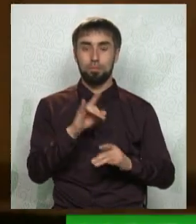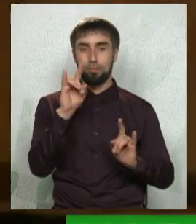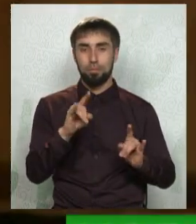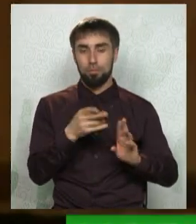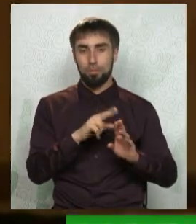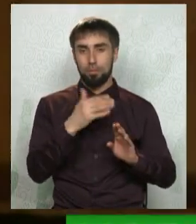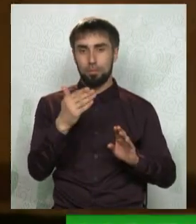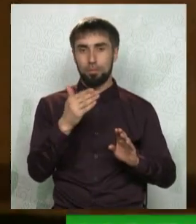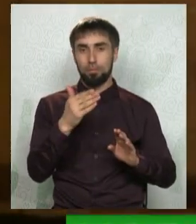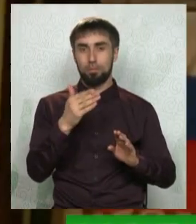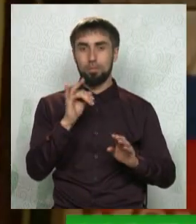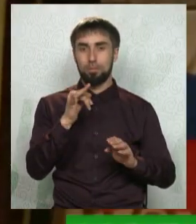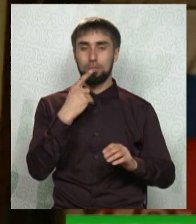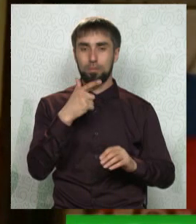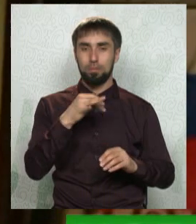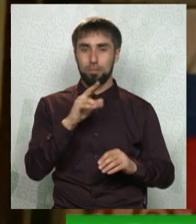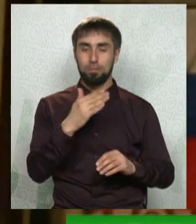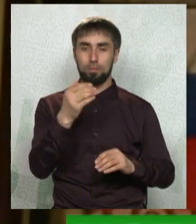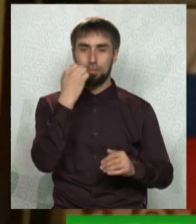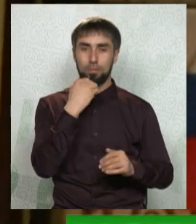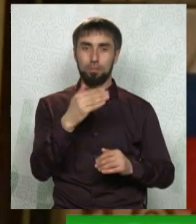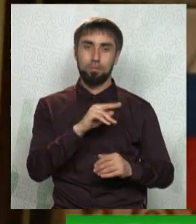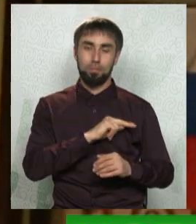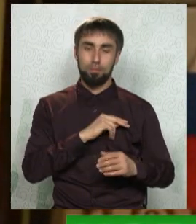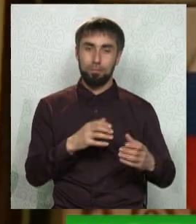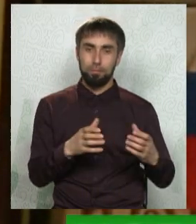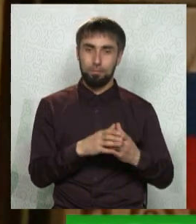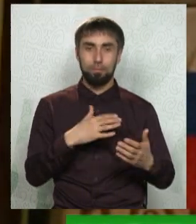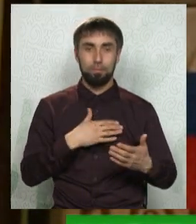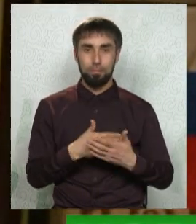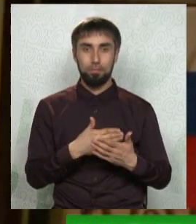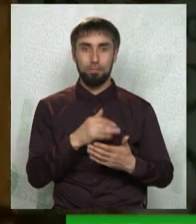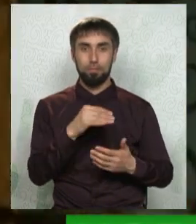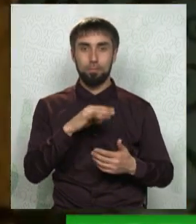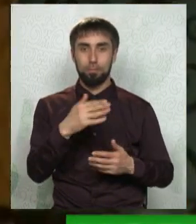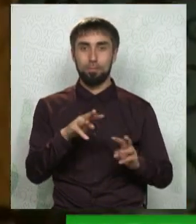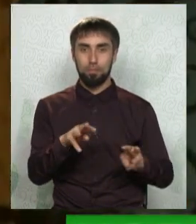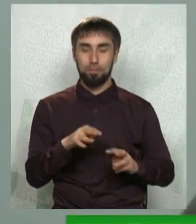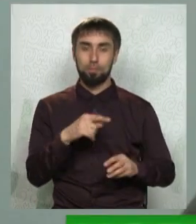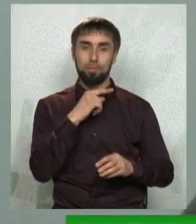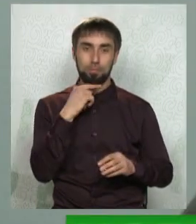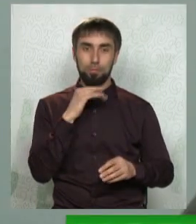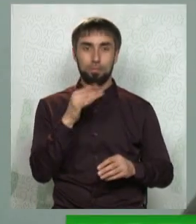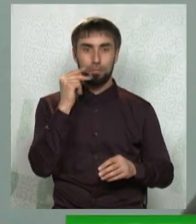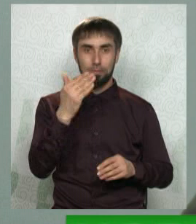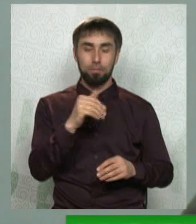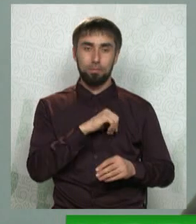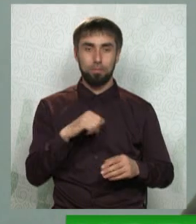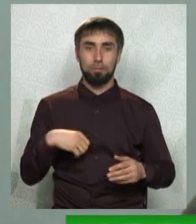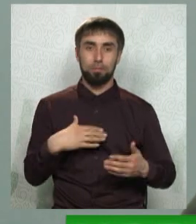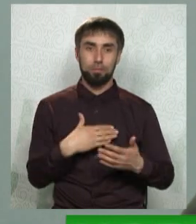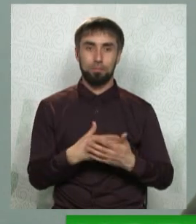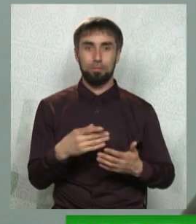сад памяти, красная гвоздика. Благодаря командной работе активистов и профильных министерств, Ингушетия в числе самых